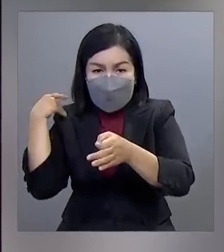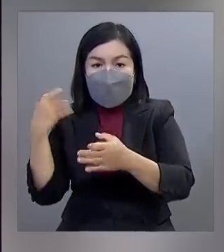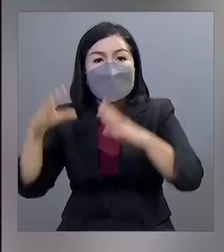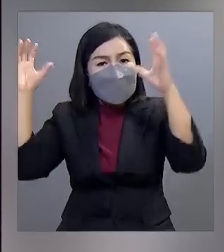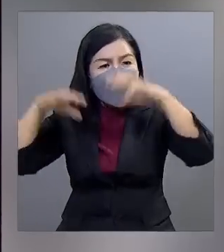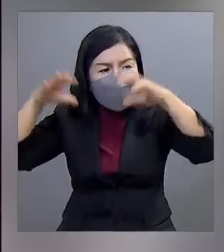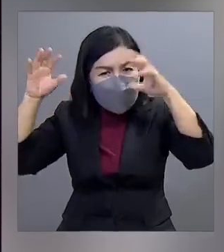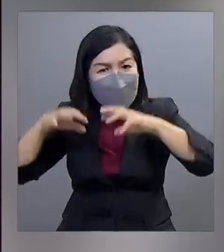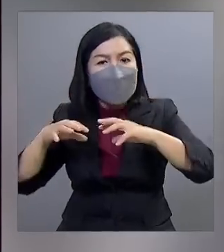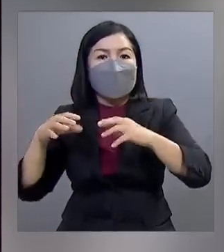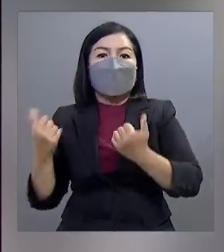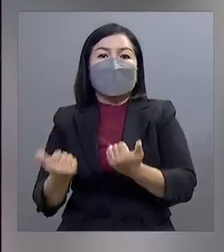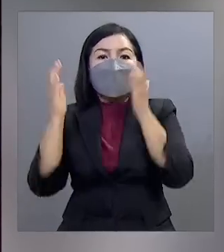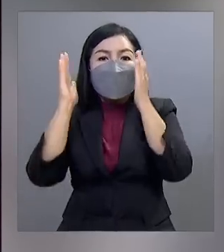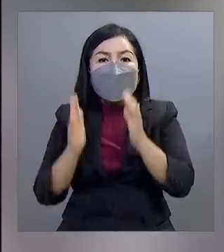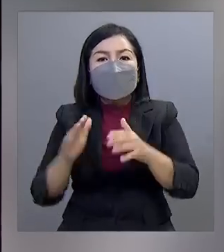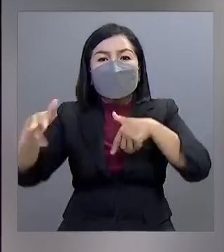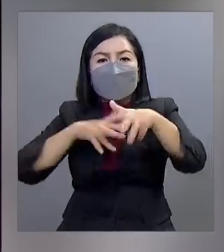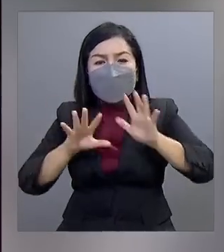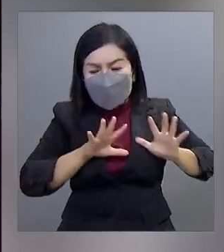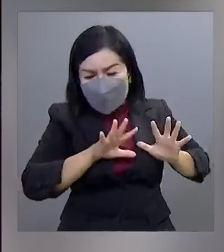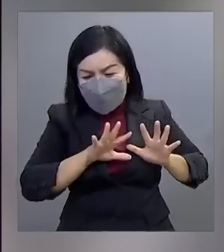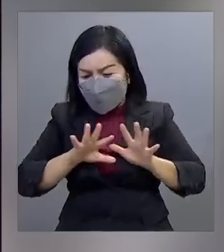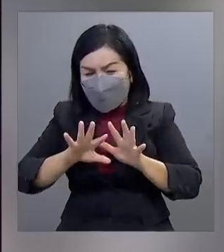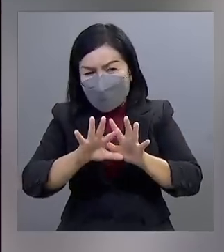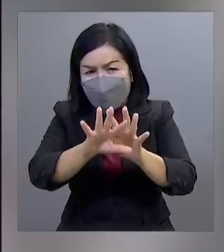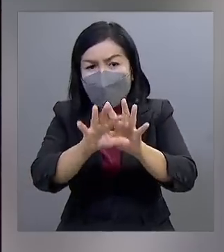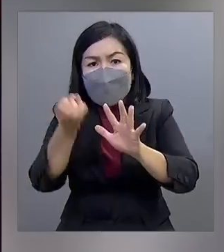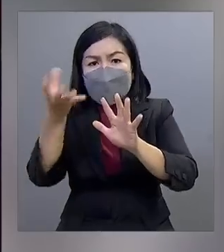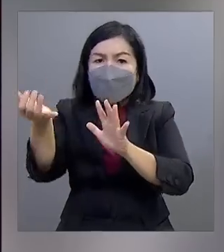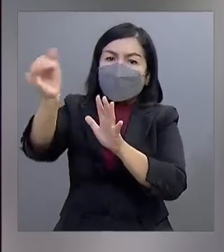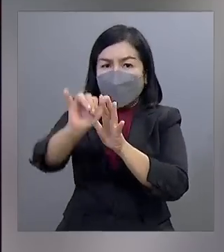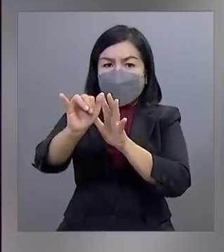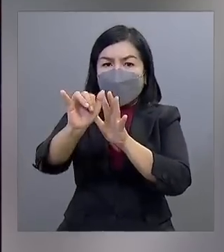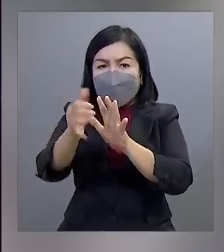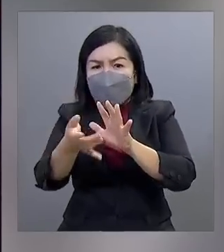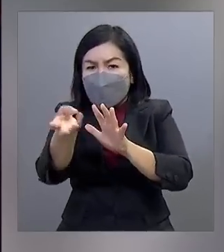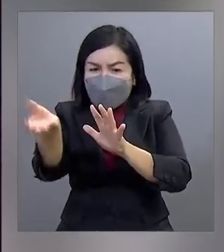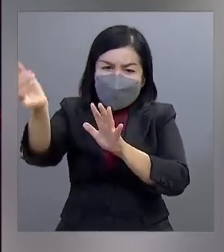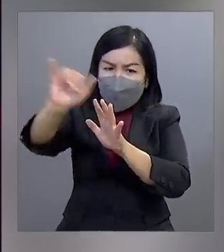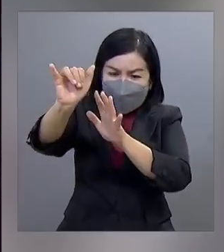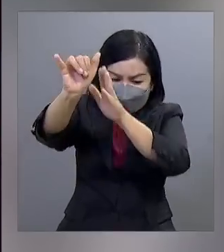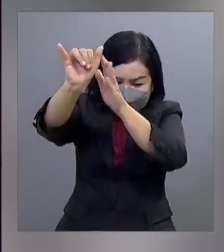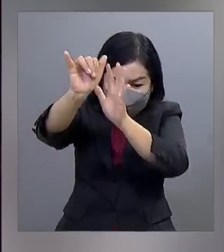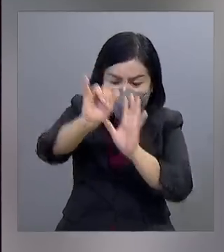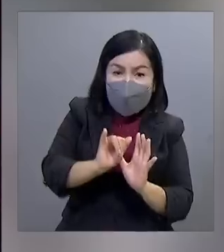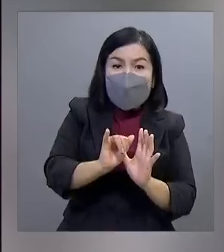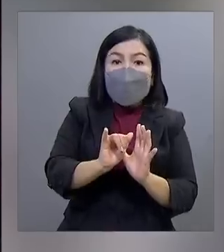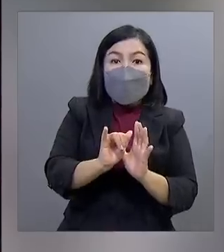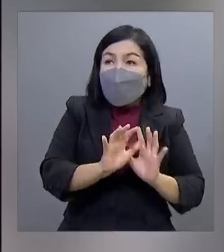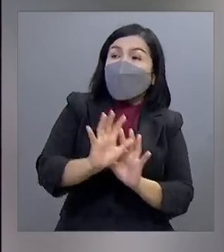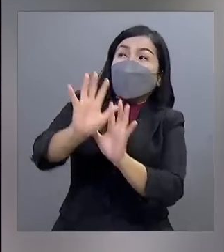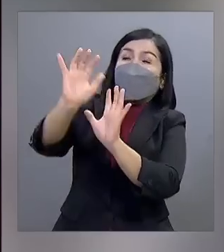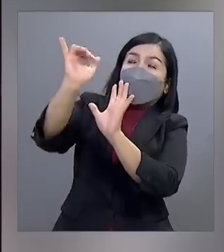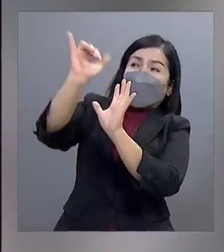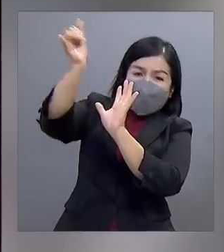กับผู้ใช้บริการจำนวนมากค่ะทำให้ผู้โดยสารนั้นเสียหลักสะดุดล้มหัวบันไดและผู้โดยสารที่กำลังขึ้นบันไดเลื่อน